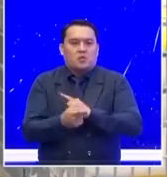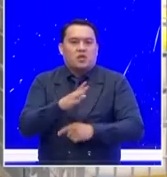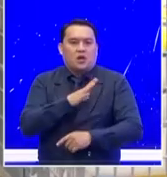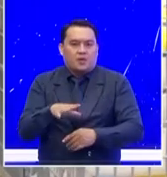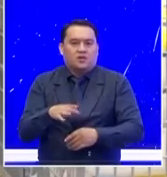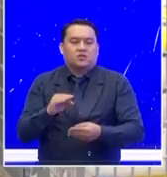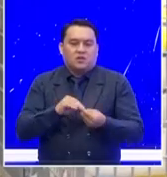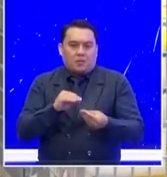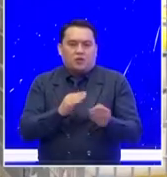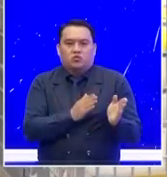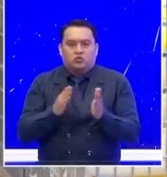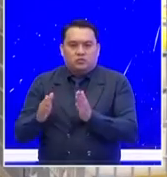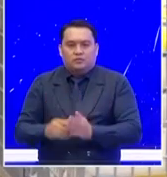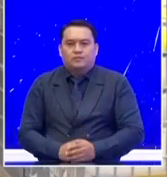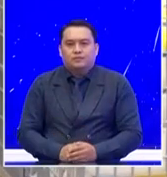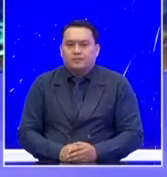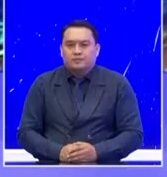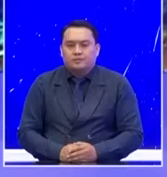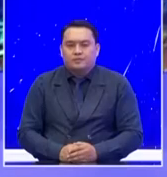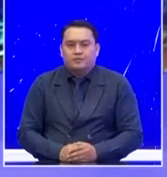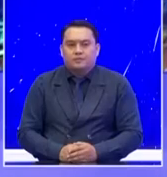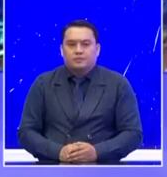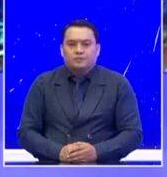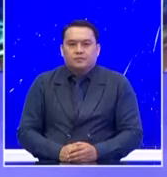стараемся держать стабильно.